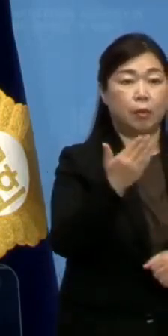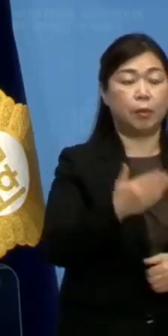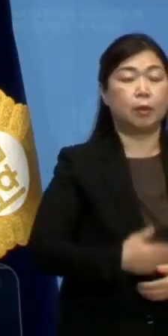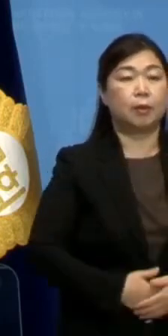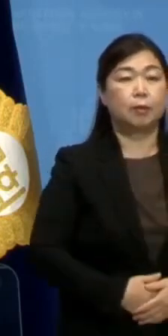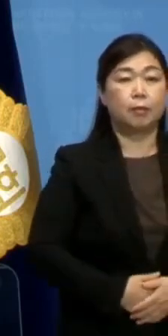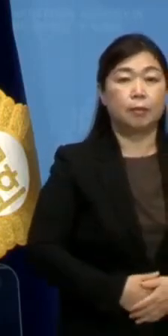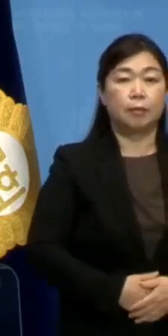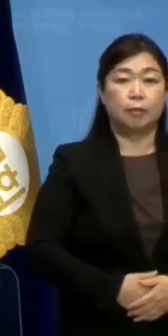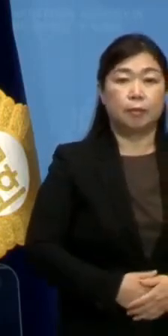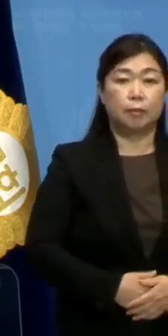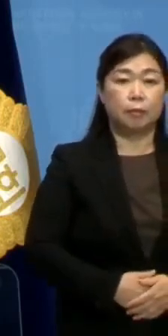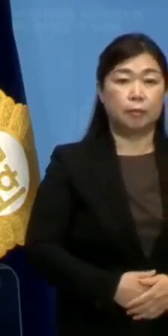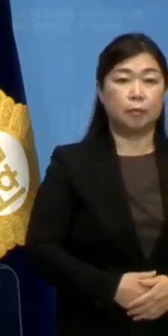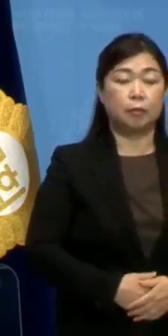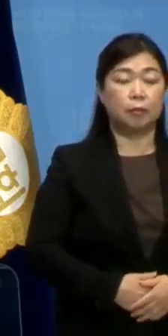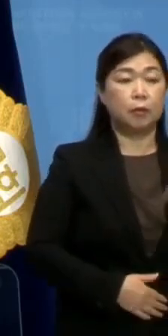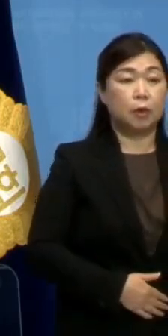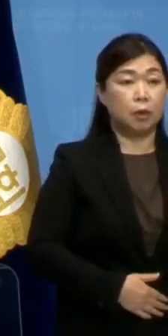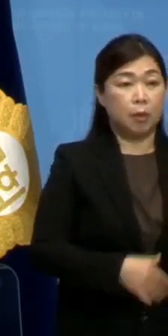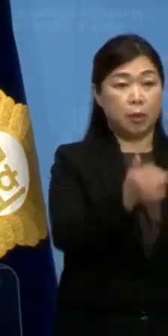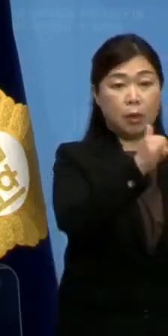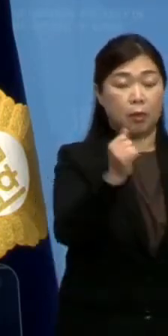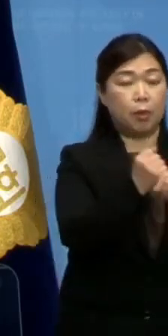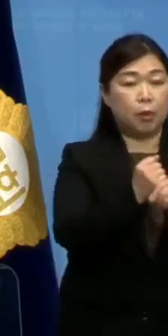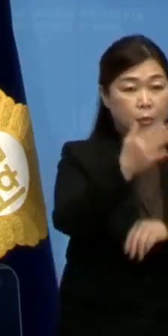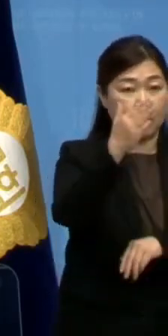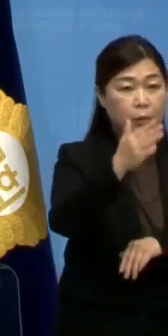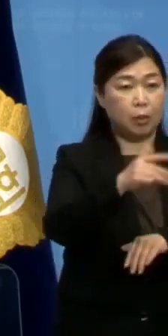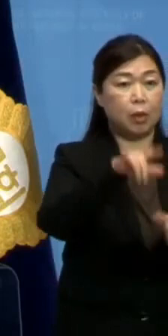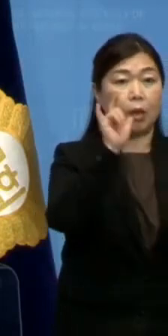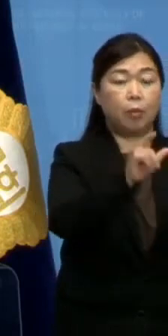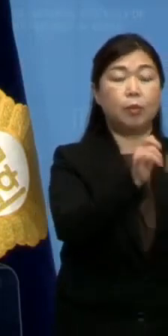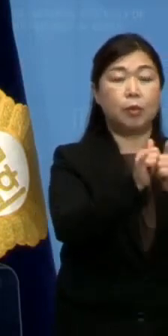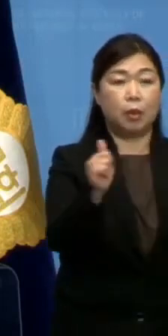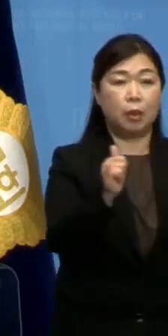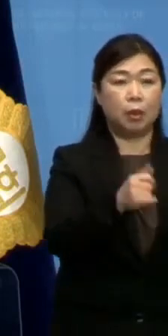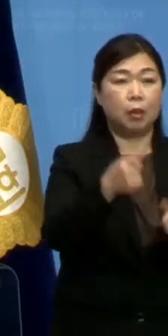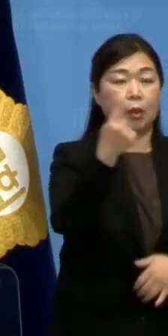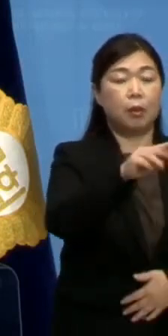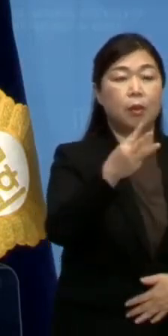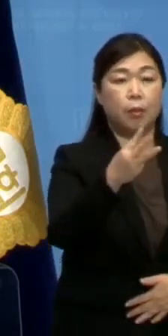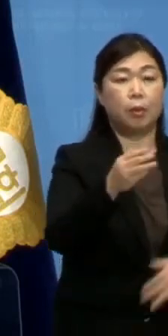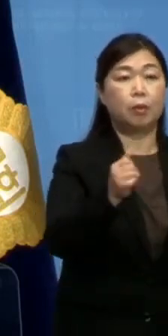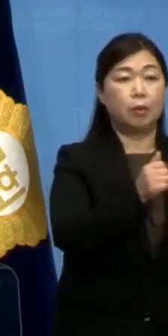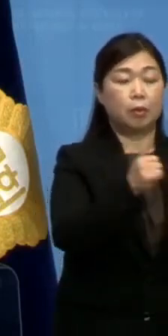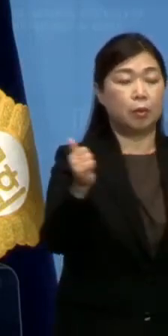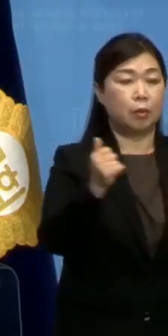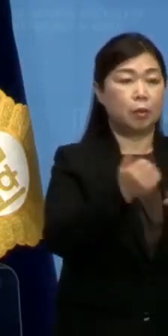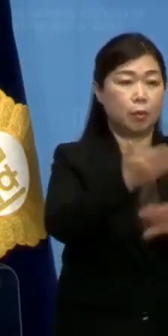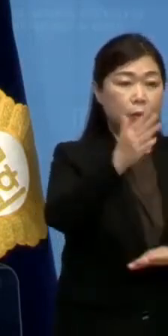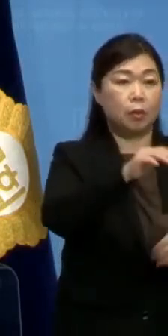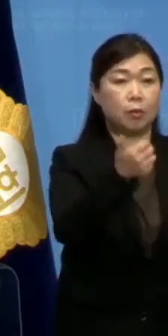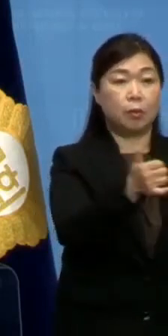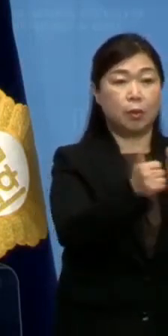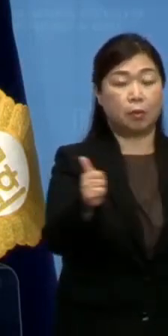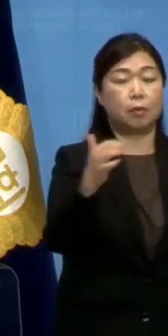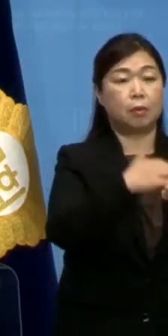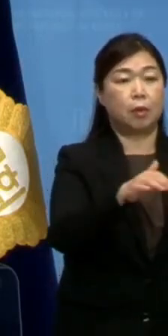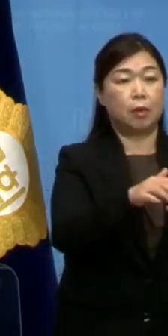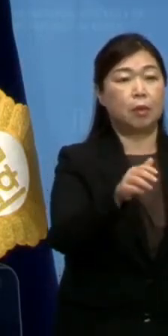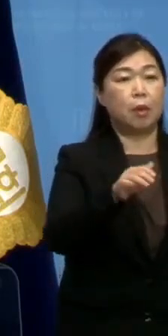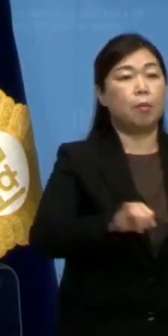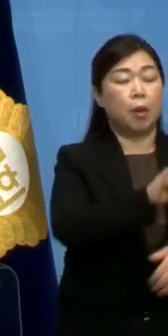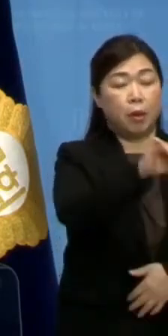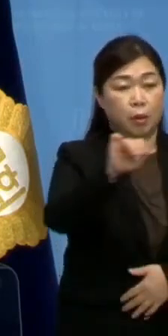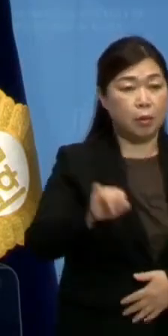날입니다. 7만 명이 넘는 확진자와 1,300명이 넘는 사망자는